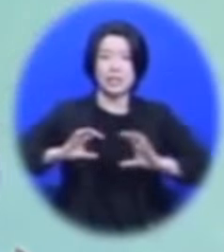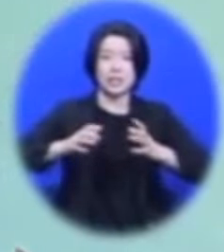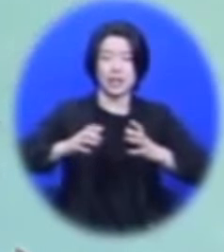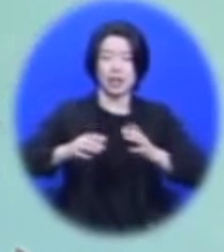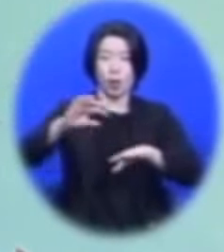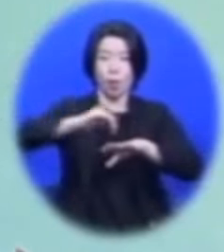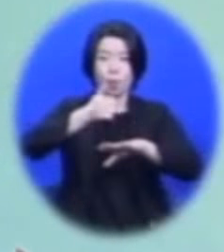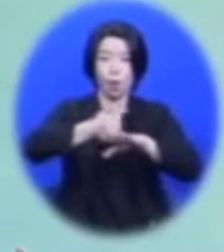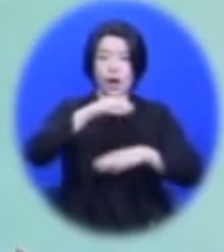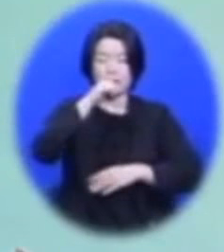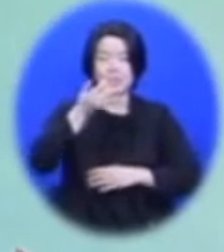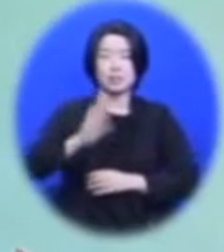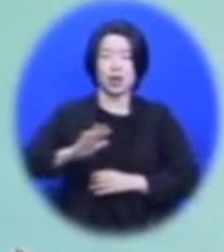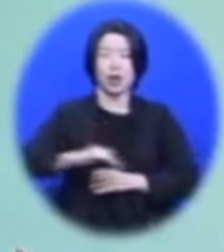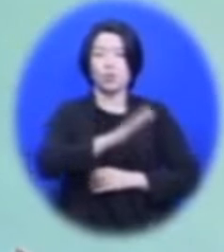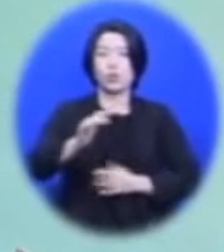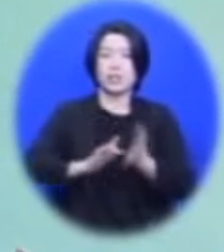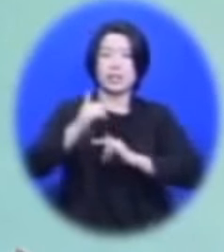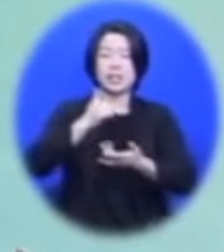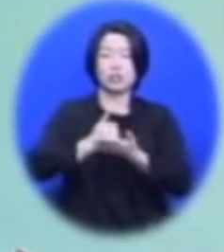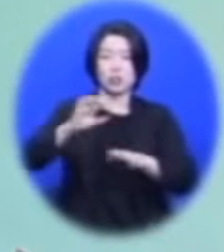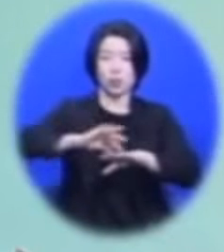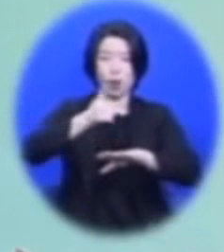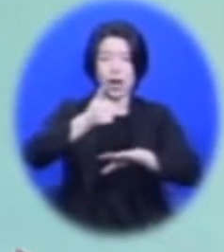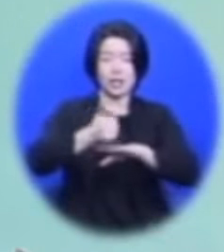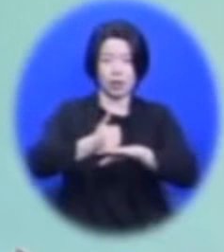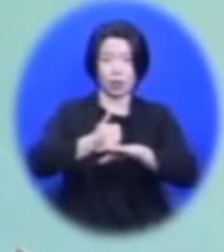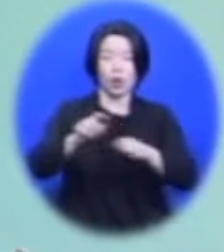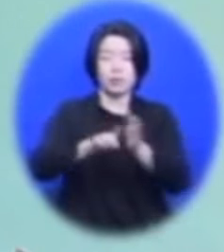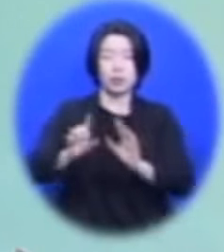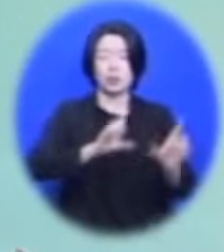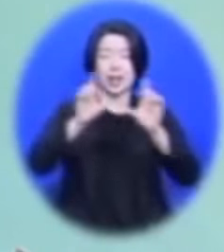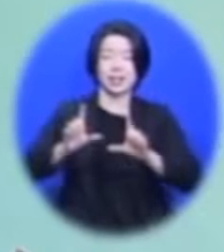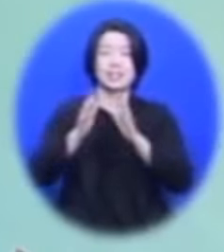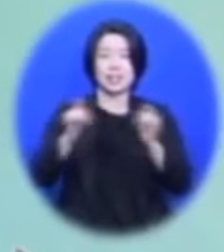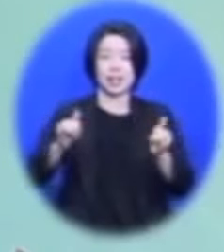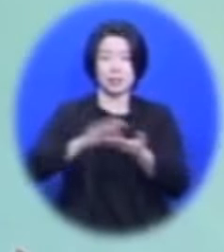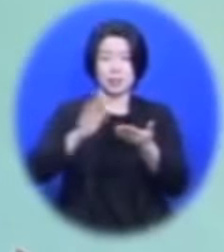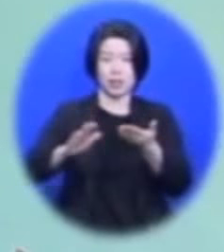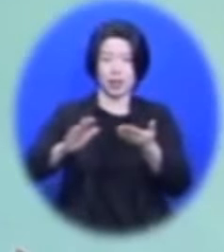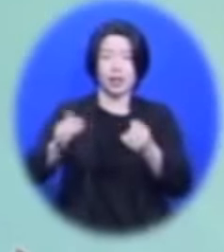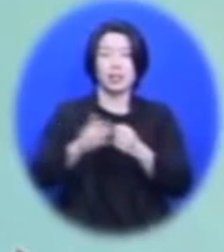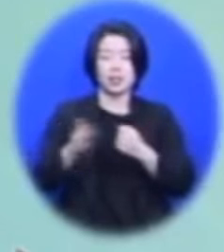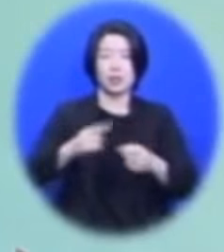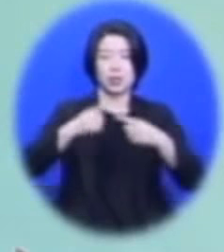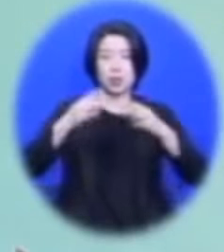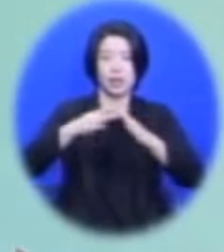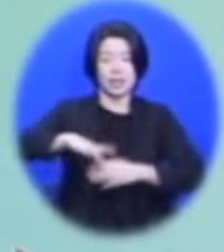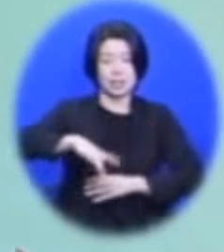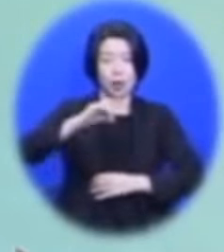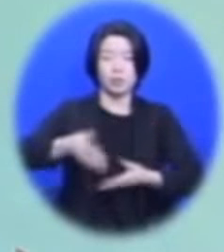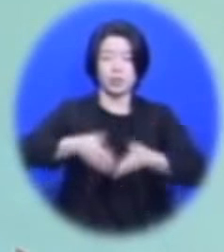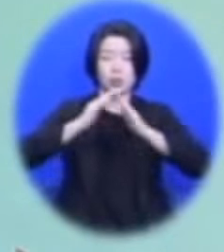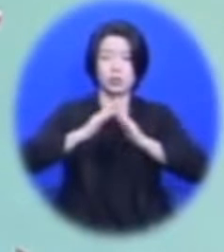있지만 우리는 예수님이 왕이라고 믿고 사는 사람들. 그래서 교회가 처음 세워지고 예수 믿는 사람들이